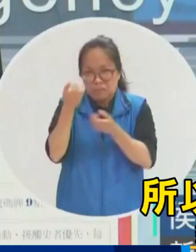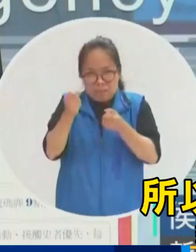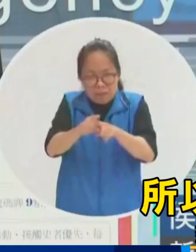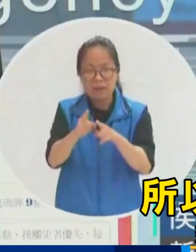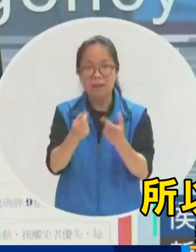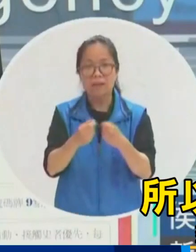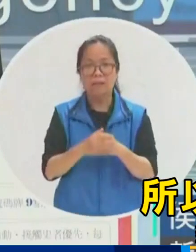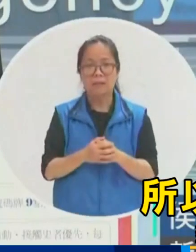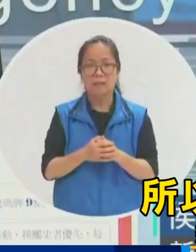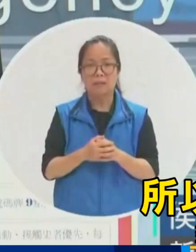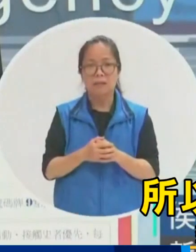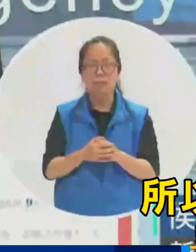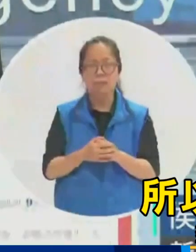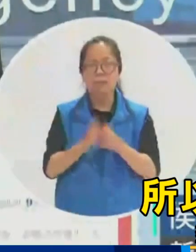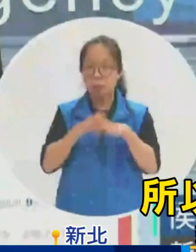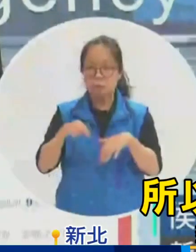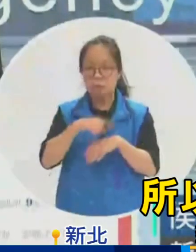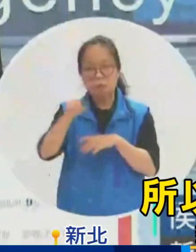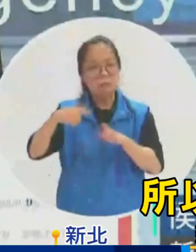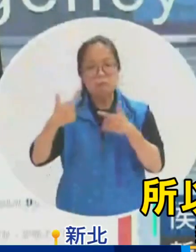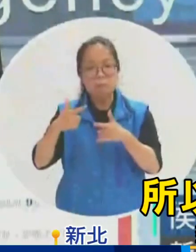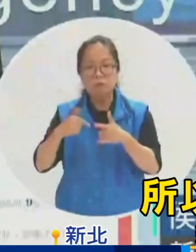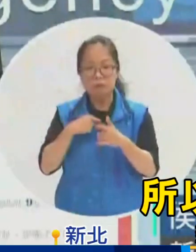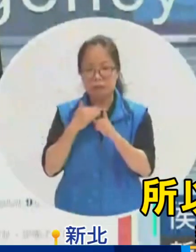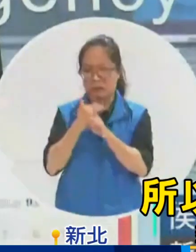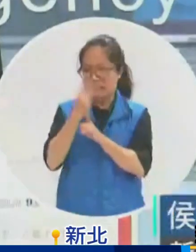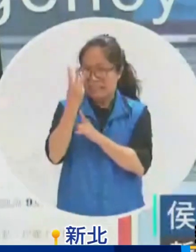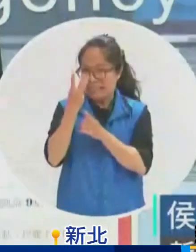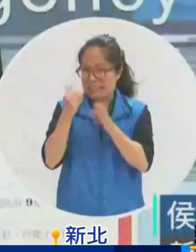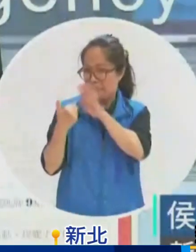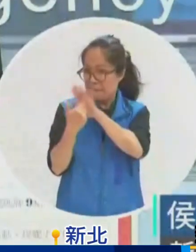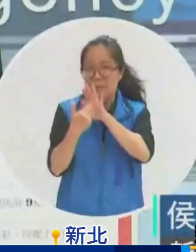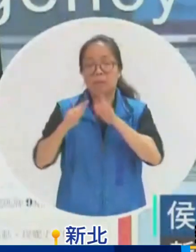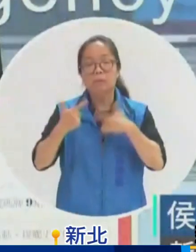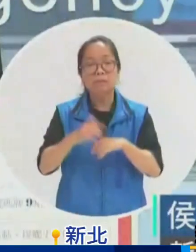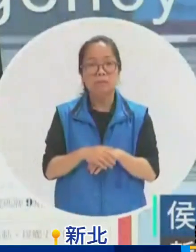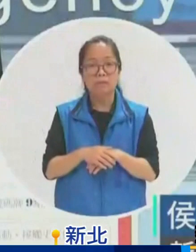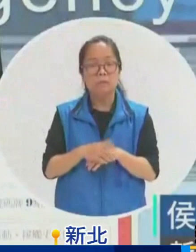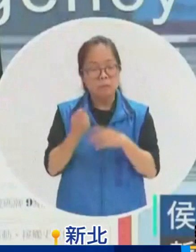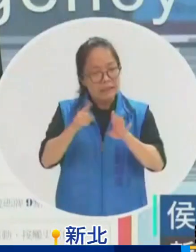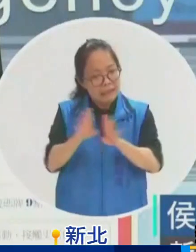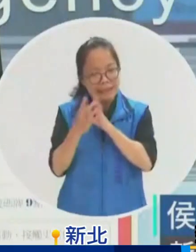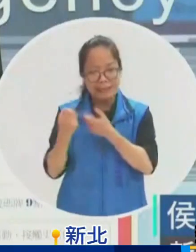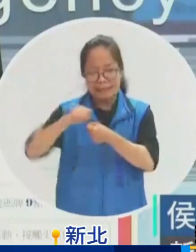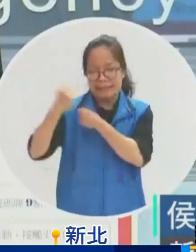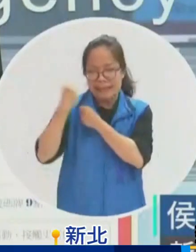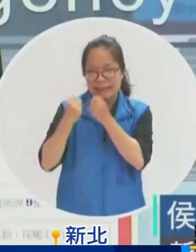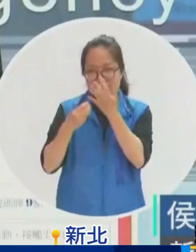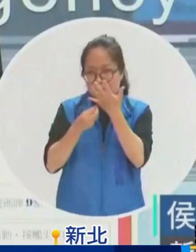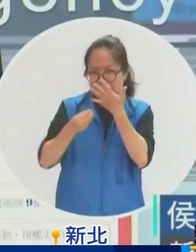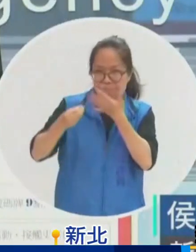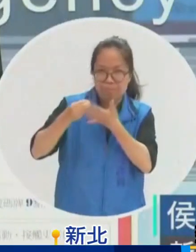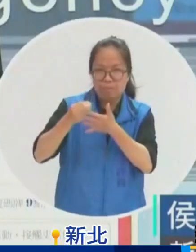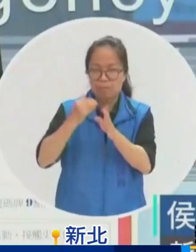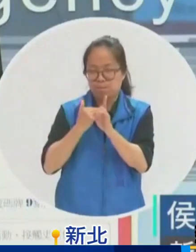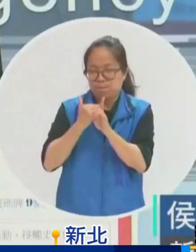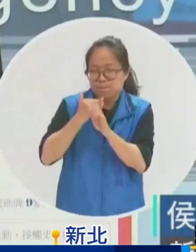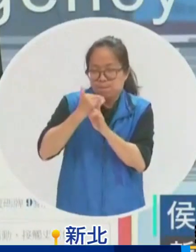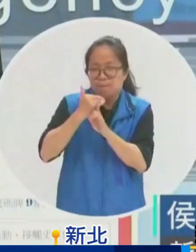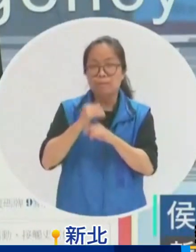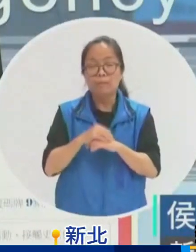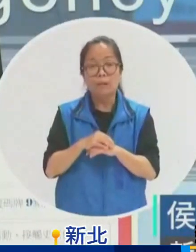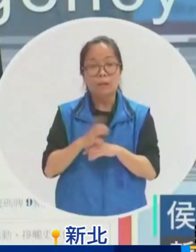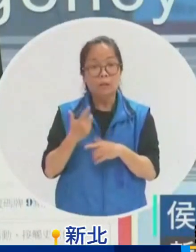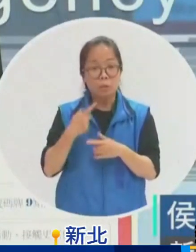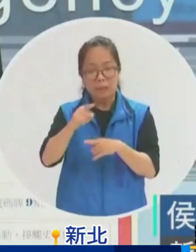了，所以我们不是只有三级防疫而已，我们要开始强化三级防疫，所以有一些非